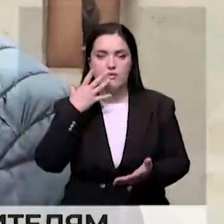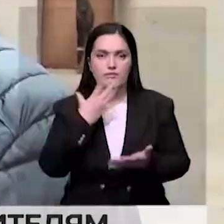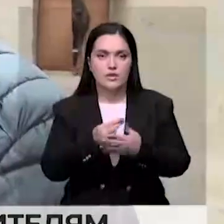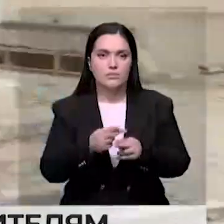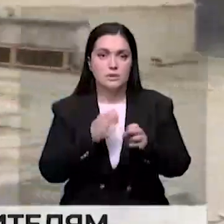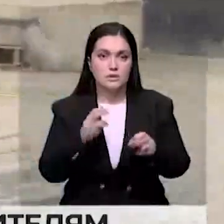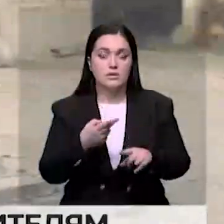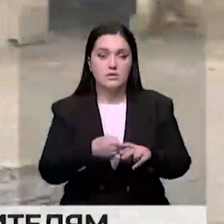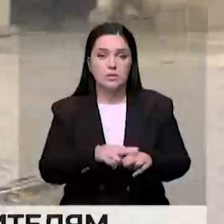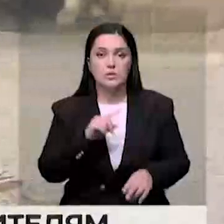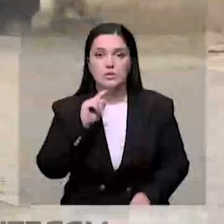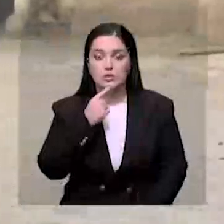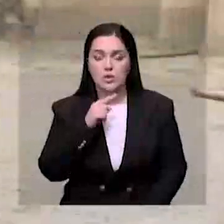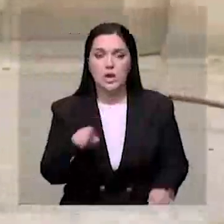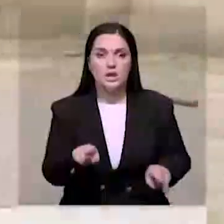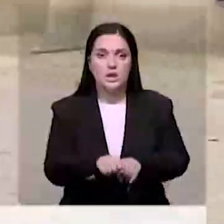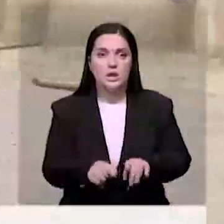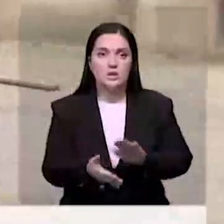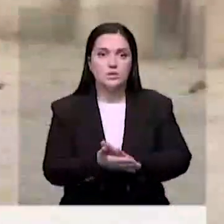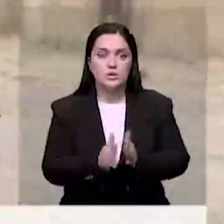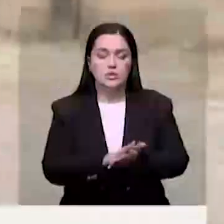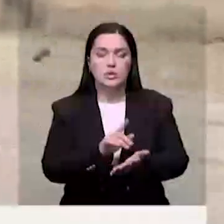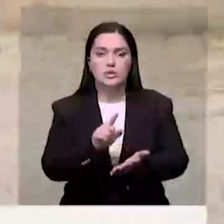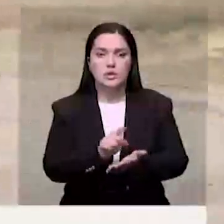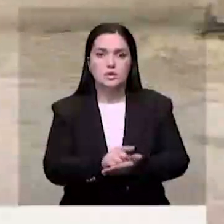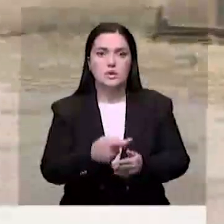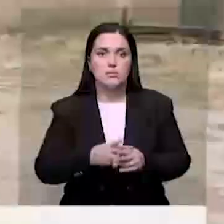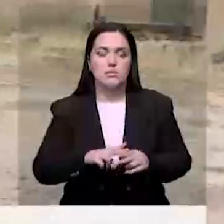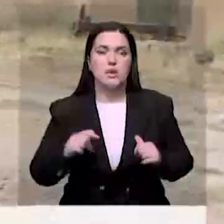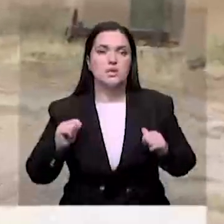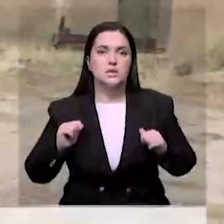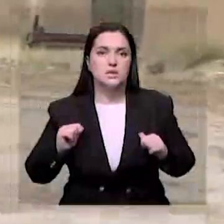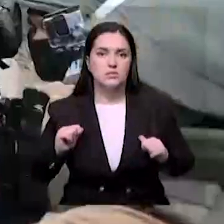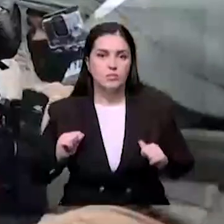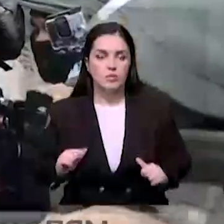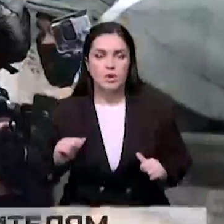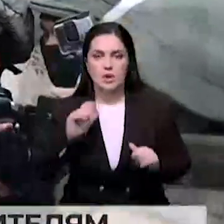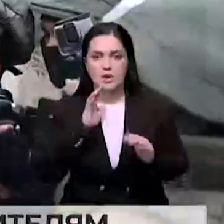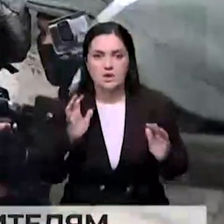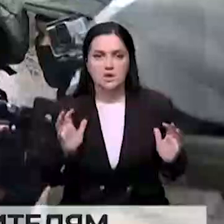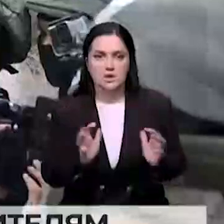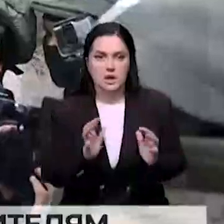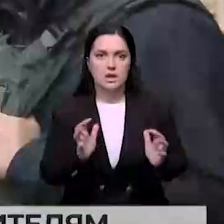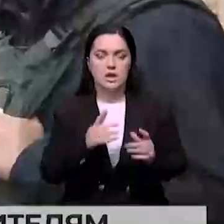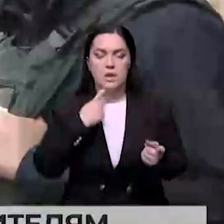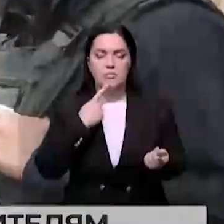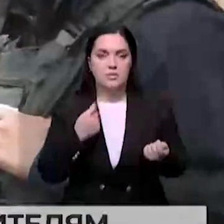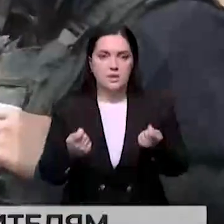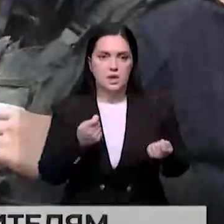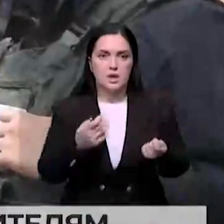это нелегко. В таких ситуациях журналисты должны обладать спокойствием и сохранять